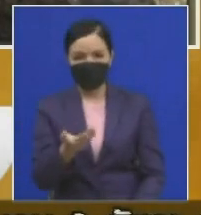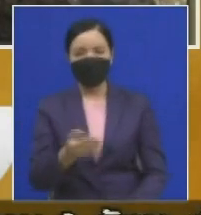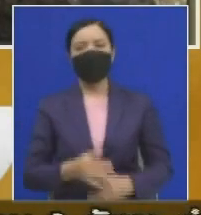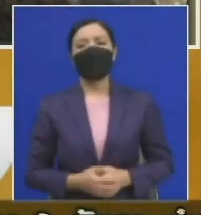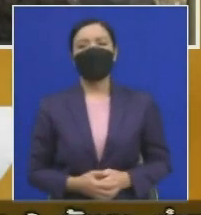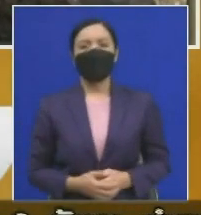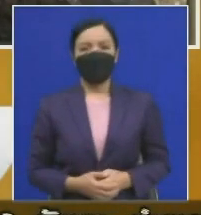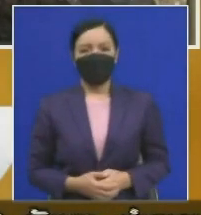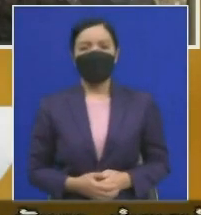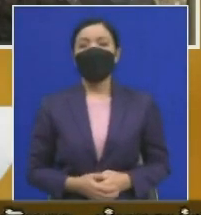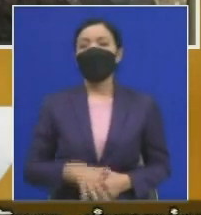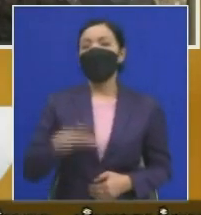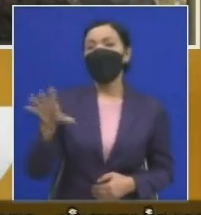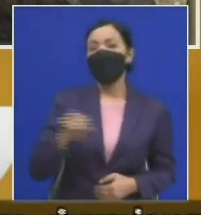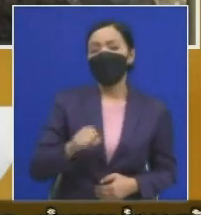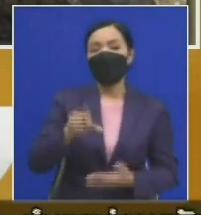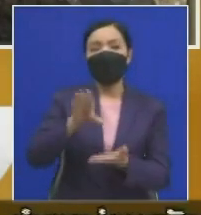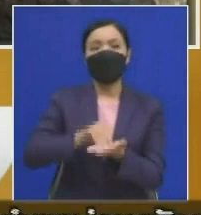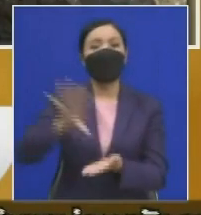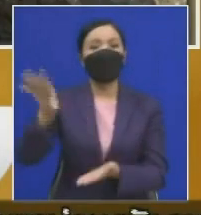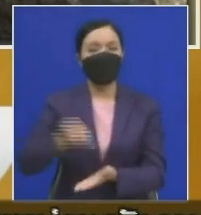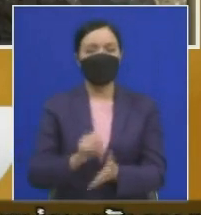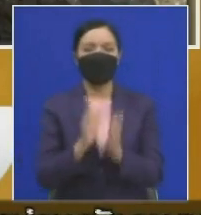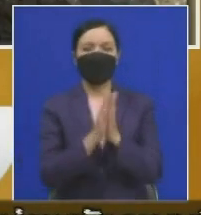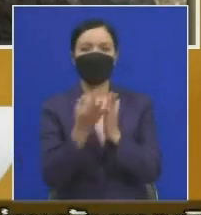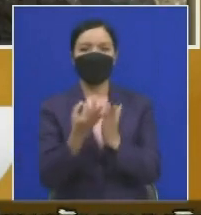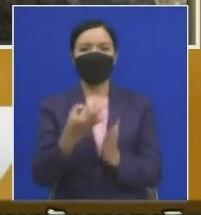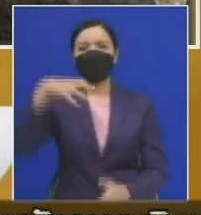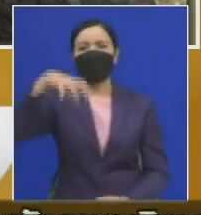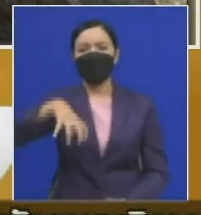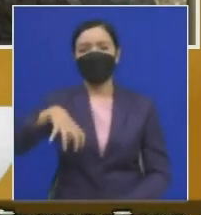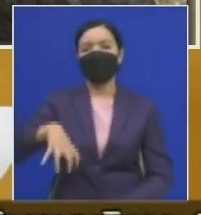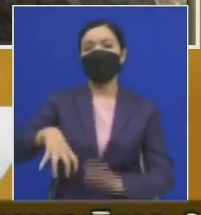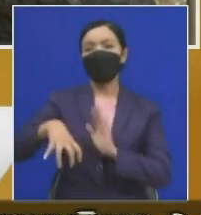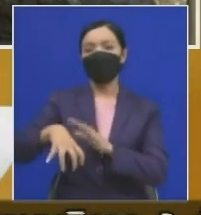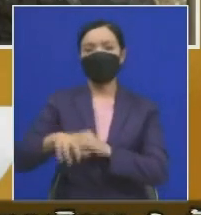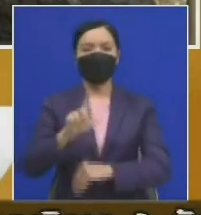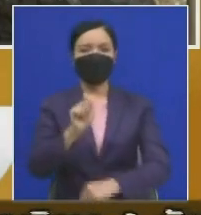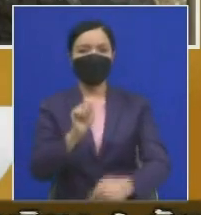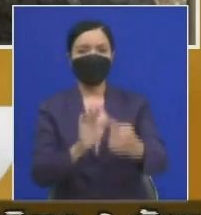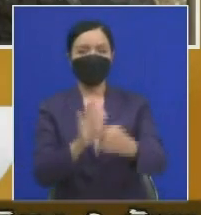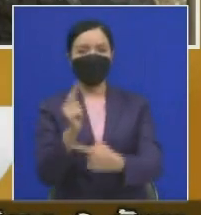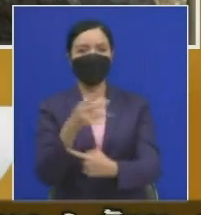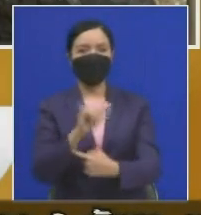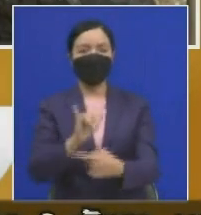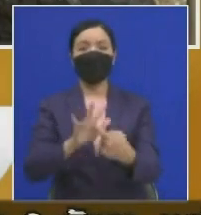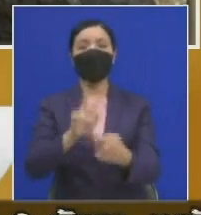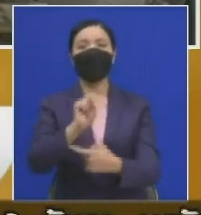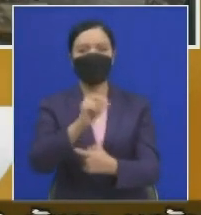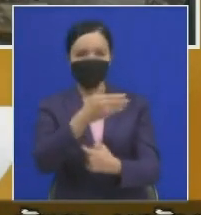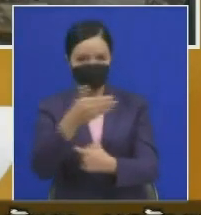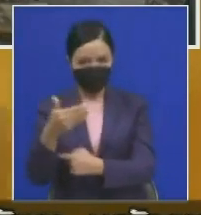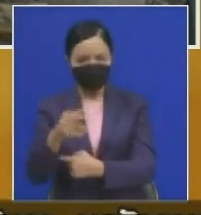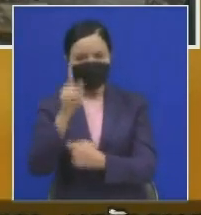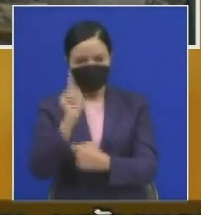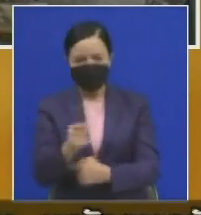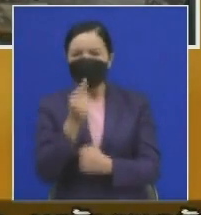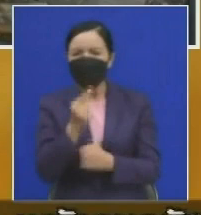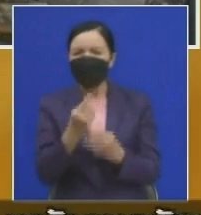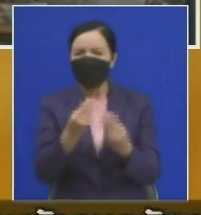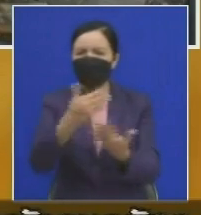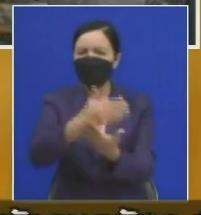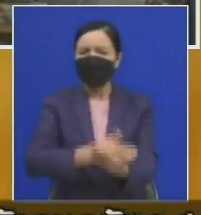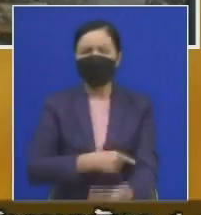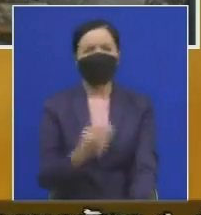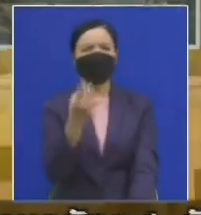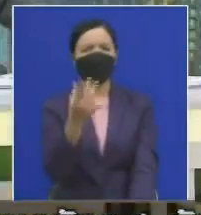เอามาจาก Facebook ของทางอุทยาเห็ชาติเพรฉะนั้น อัี้ต้ข vertically parar Idahoยเลยว่ความจริง มมมลเอีด